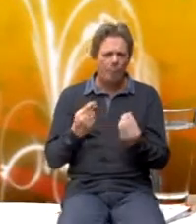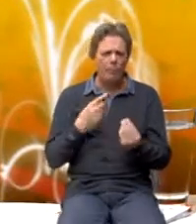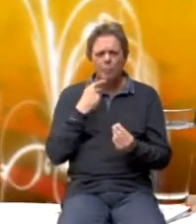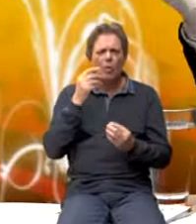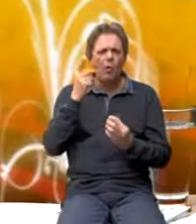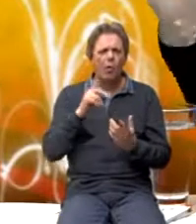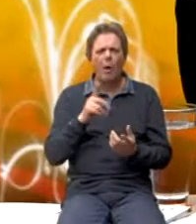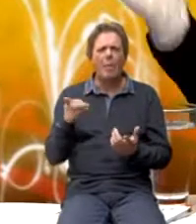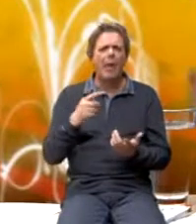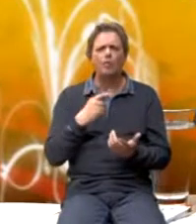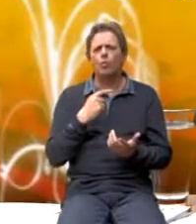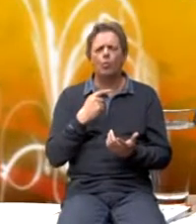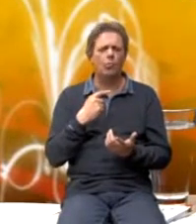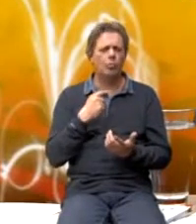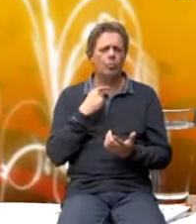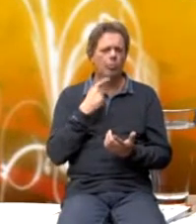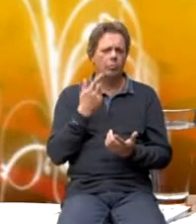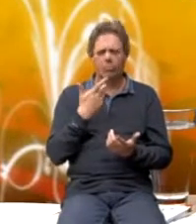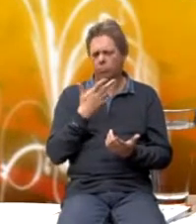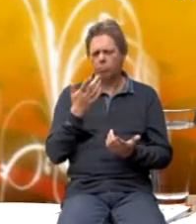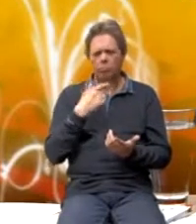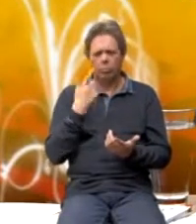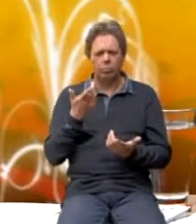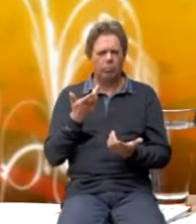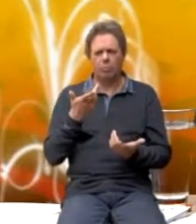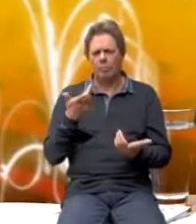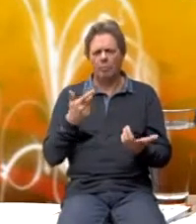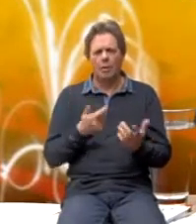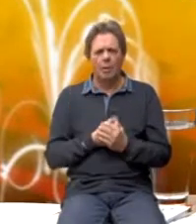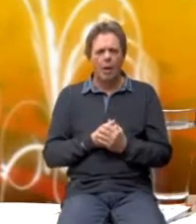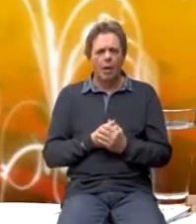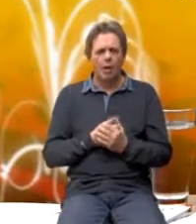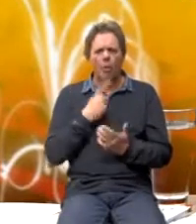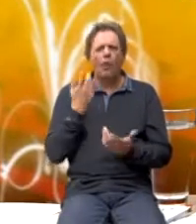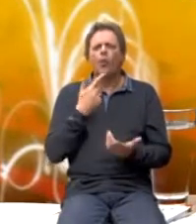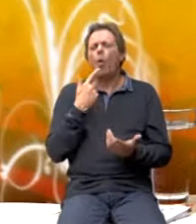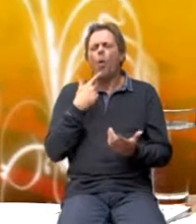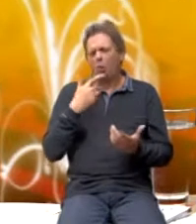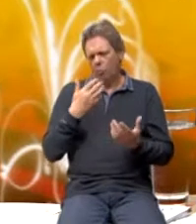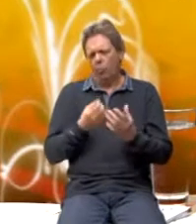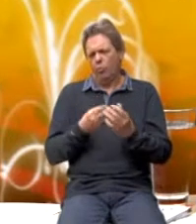kupovati, ne smijem govoriti ja sad ime tih velikih industrijskih proizvoda,